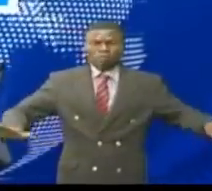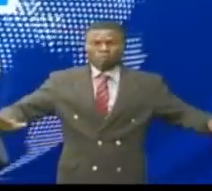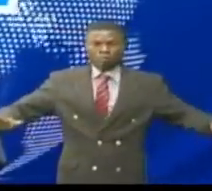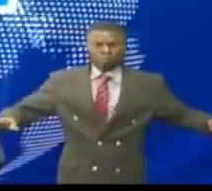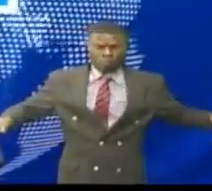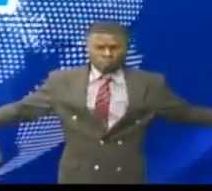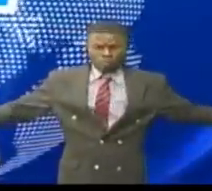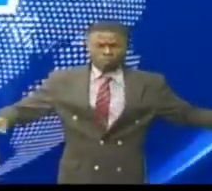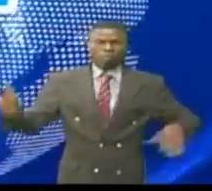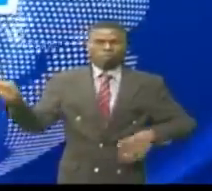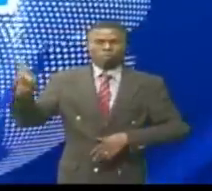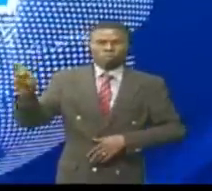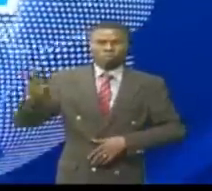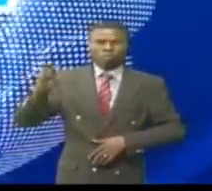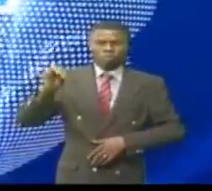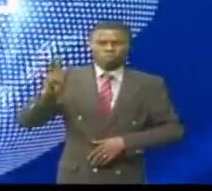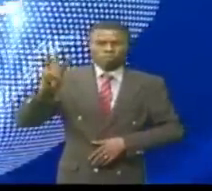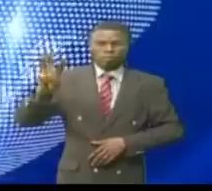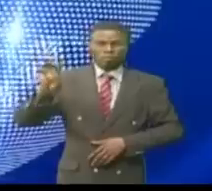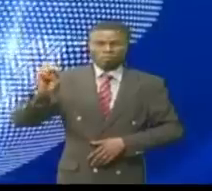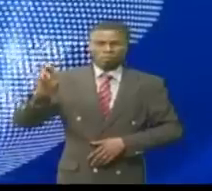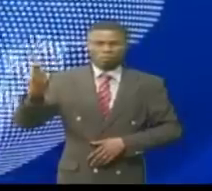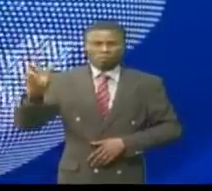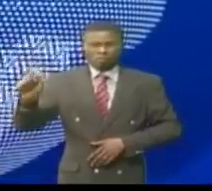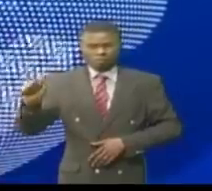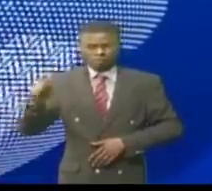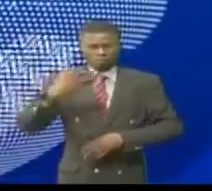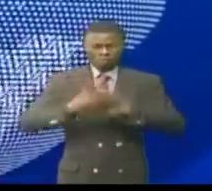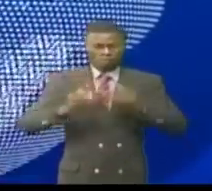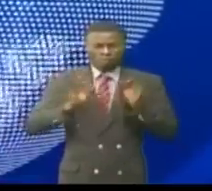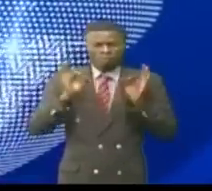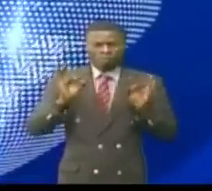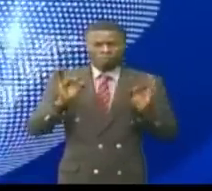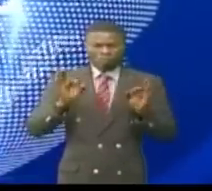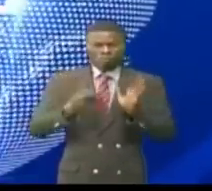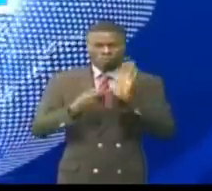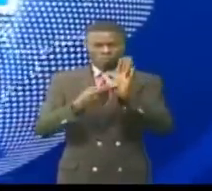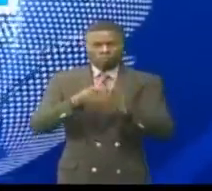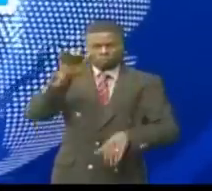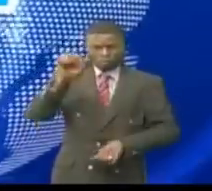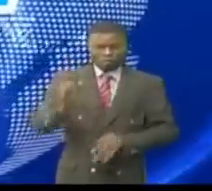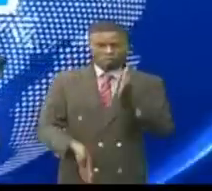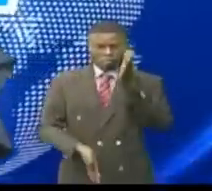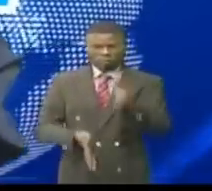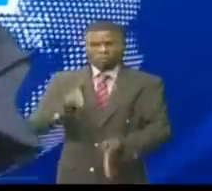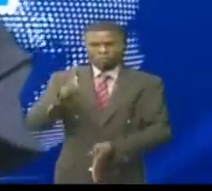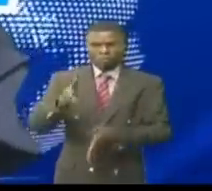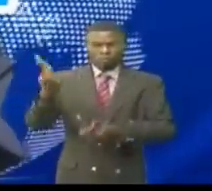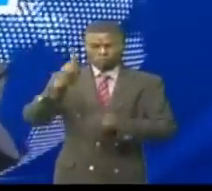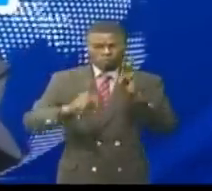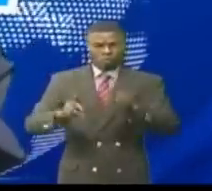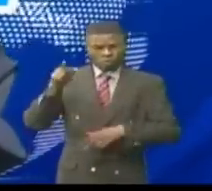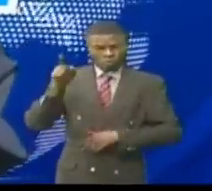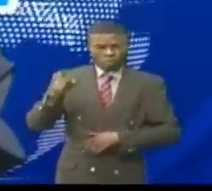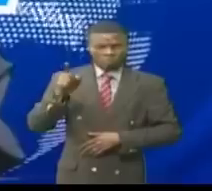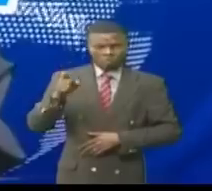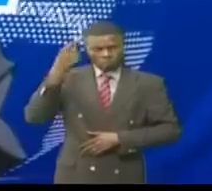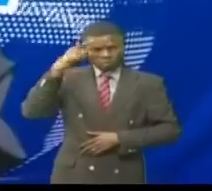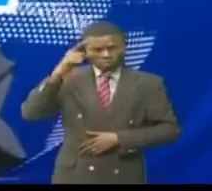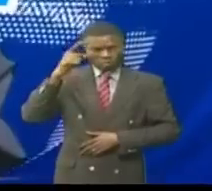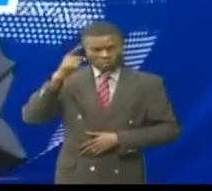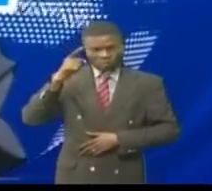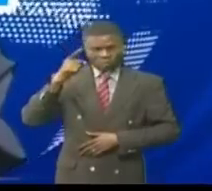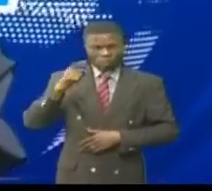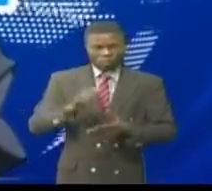dans le Kassai, avec infrastructure moderne. C'est ce qui justifie cette marche de la population de ce coin du pays pour soutenir